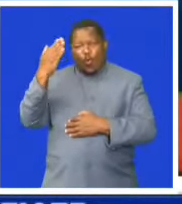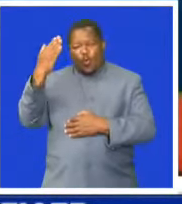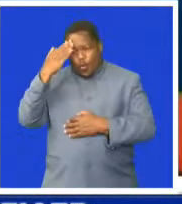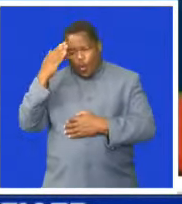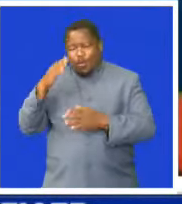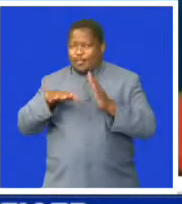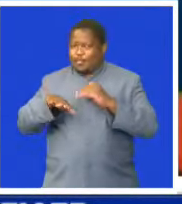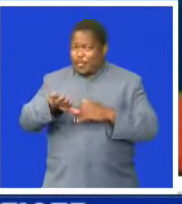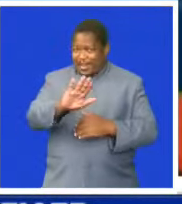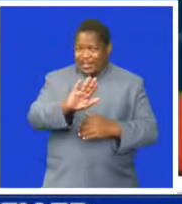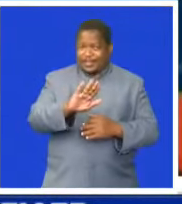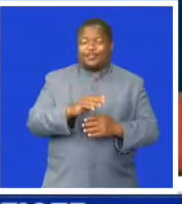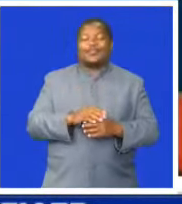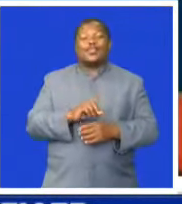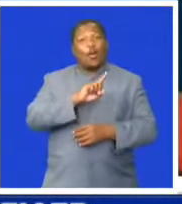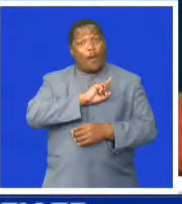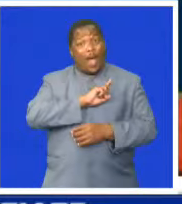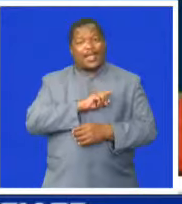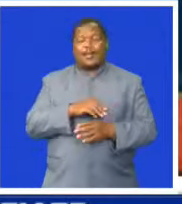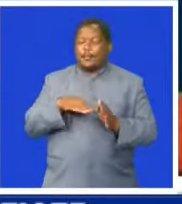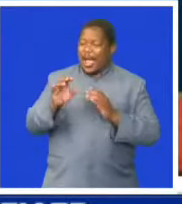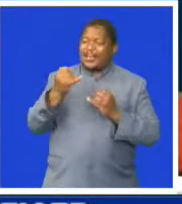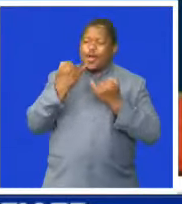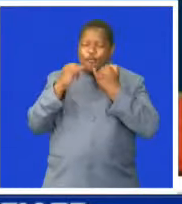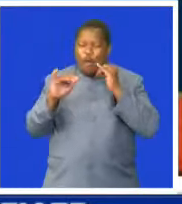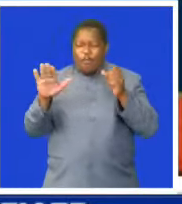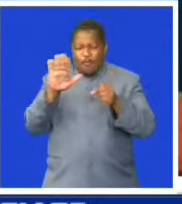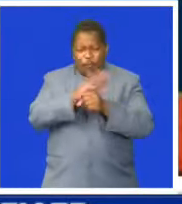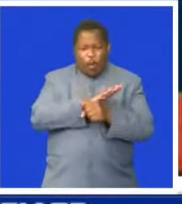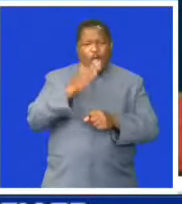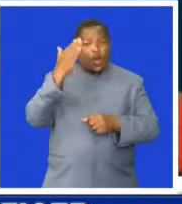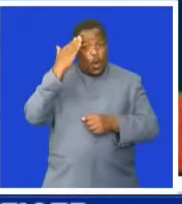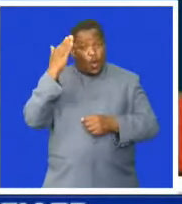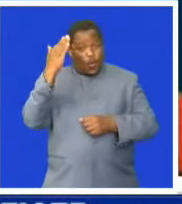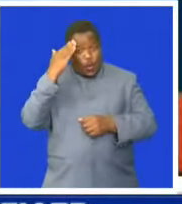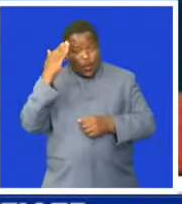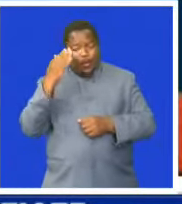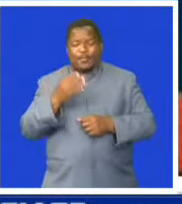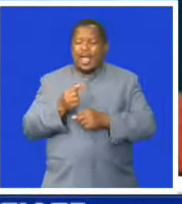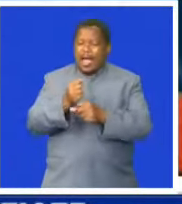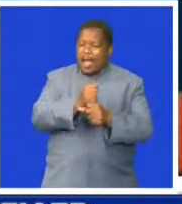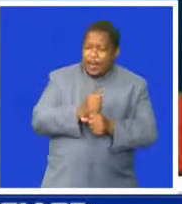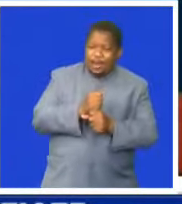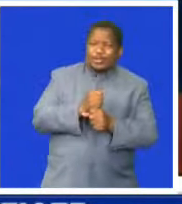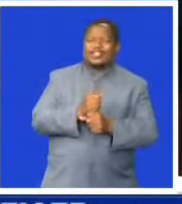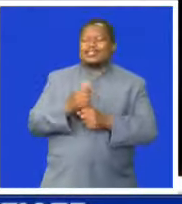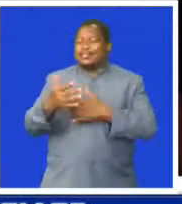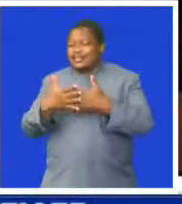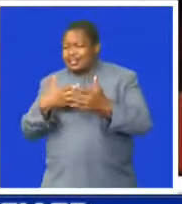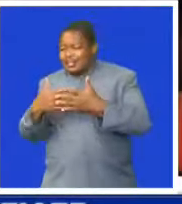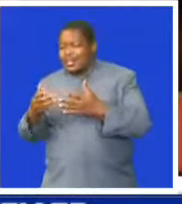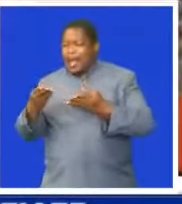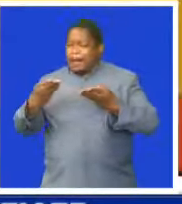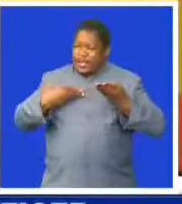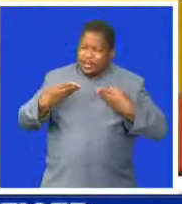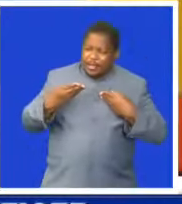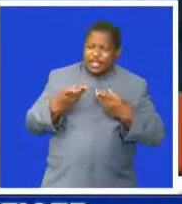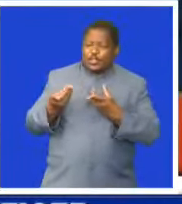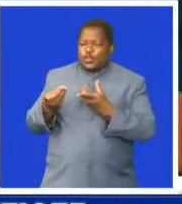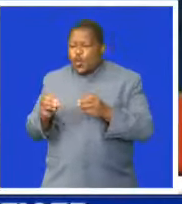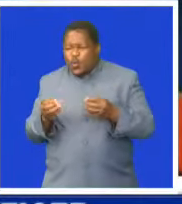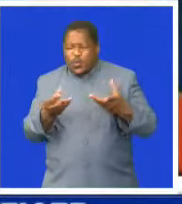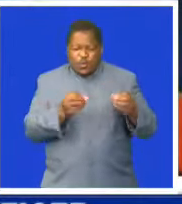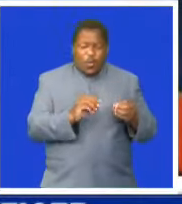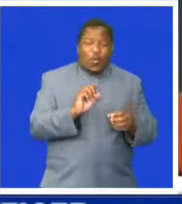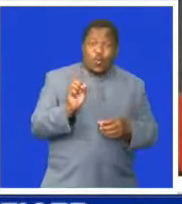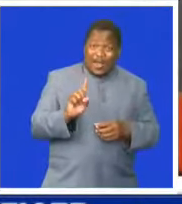sesigabeni lesisedulu so that atowadi kokuthi kube ngumuntu lo wadi kokuthi vele la ngaphaneni kwendekani. Kungendeka